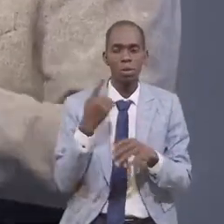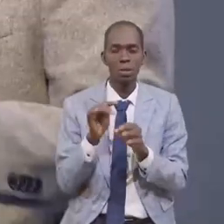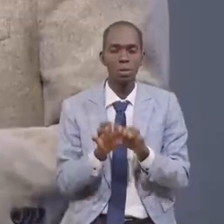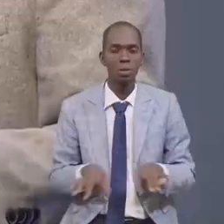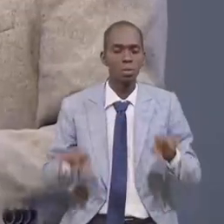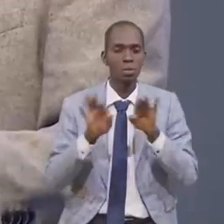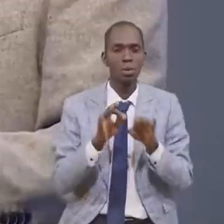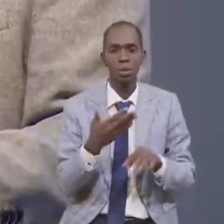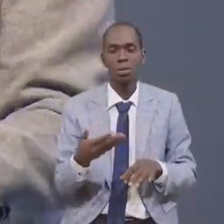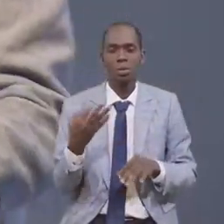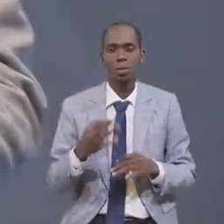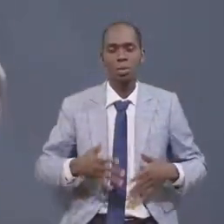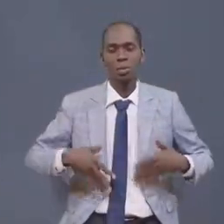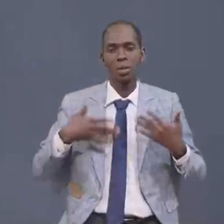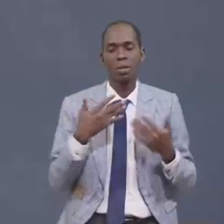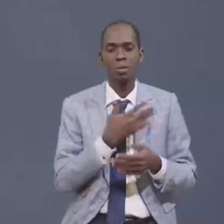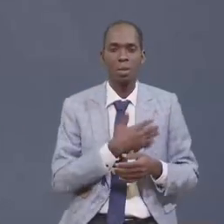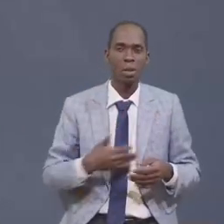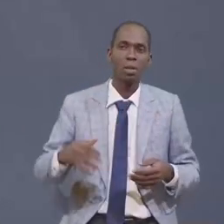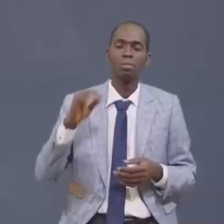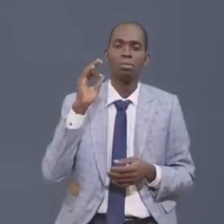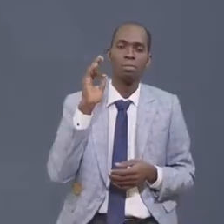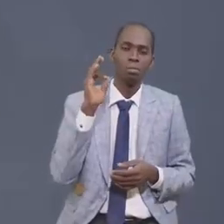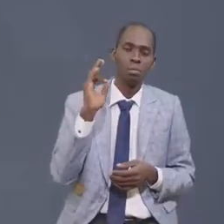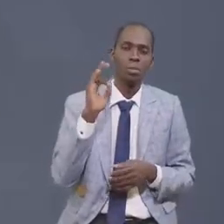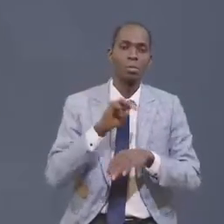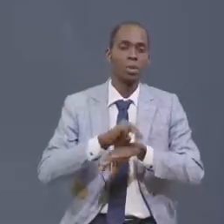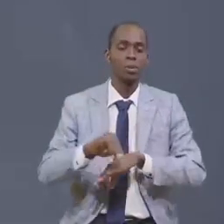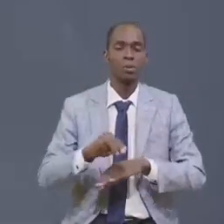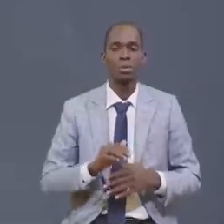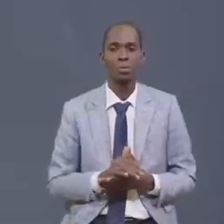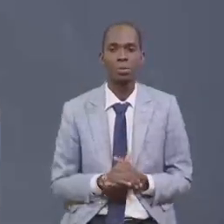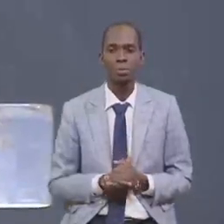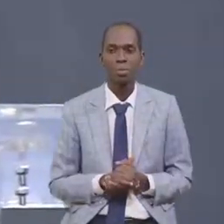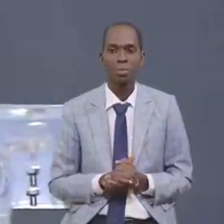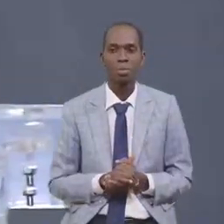veiller sur les priorités de la vie et du ministère.